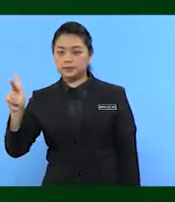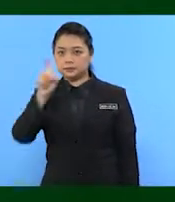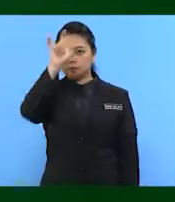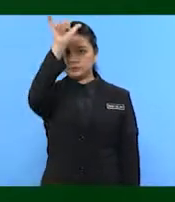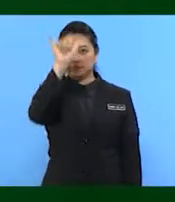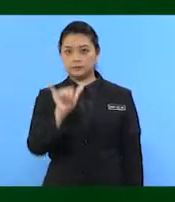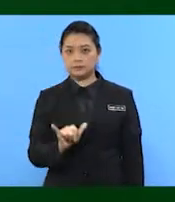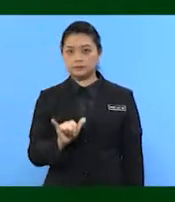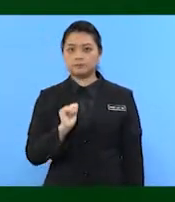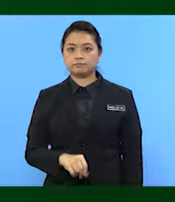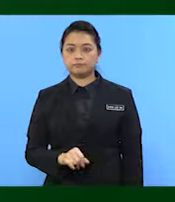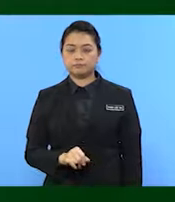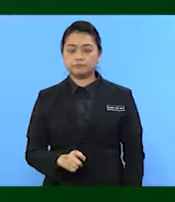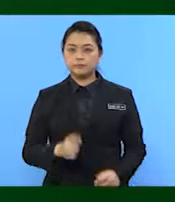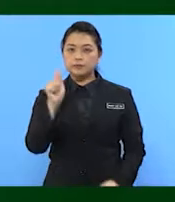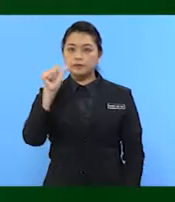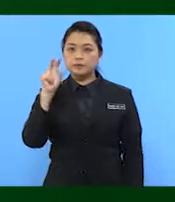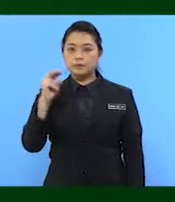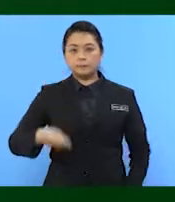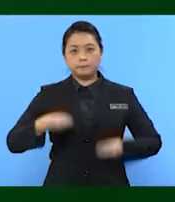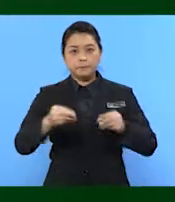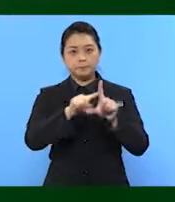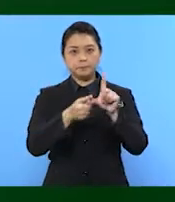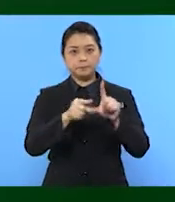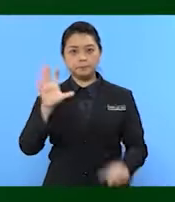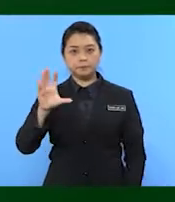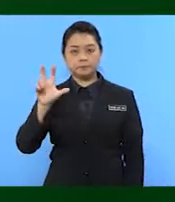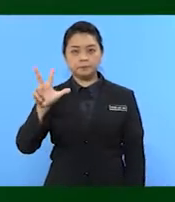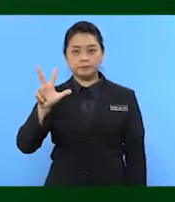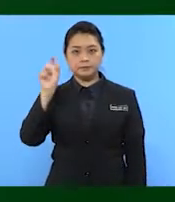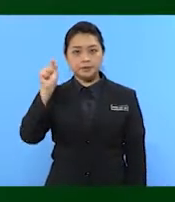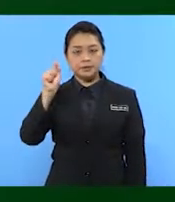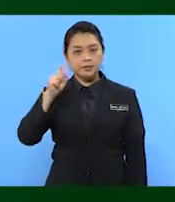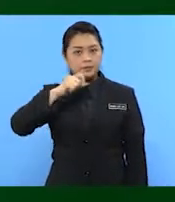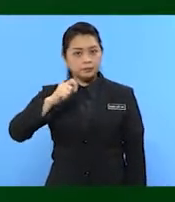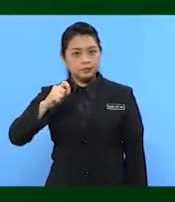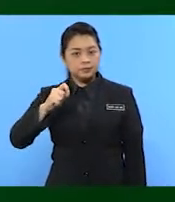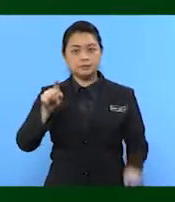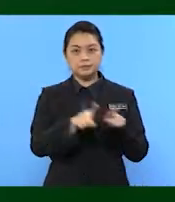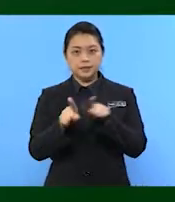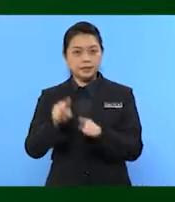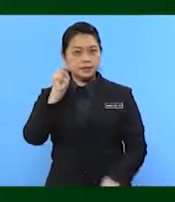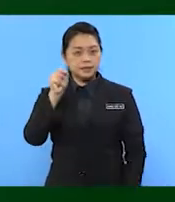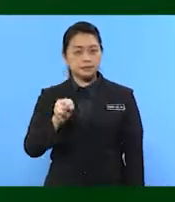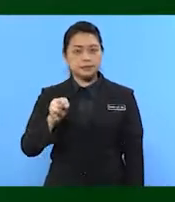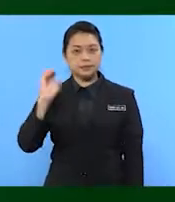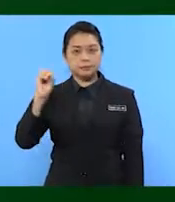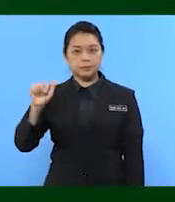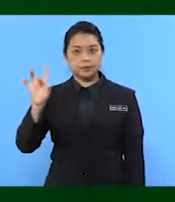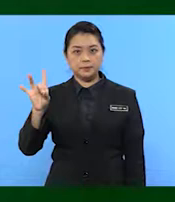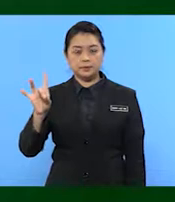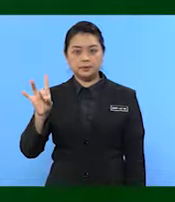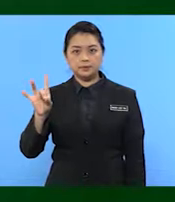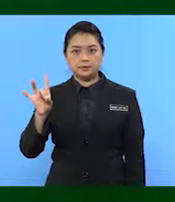Y. Tangen bagi sudut 53 darjah ditulis sebagai nisbah sifar perpuluhan